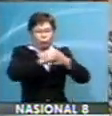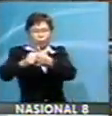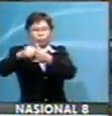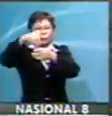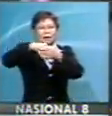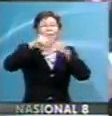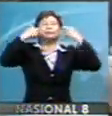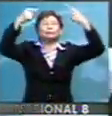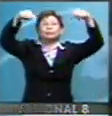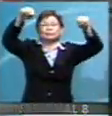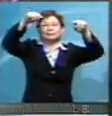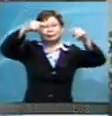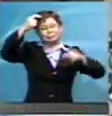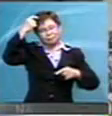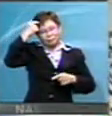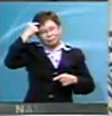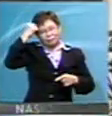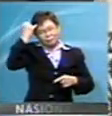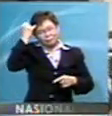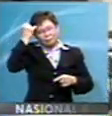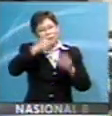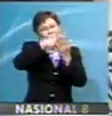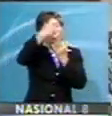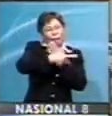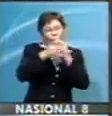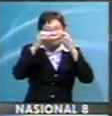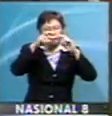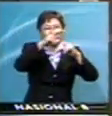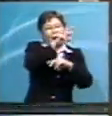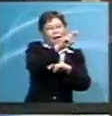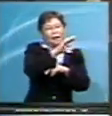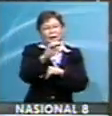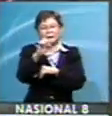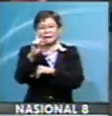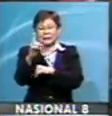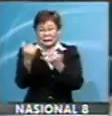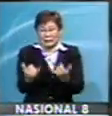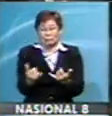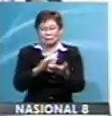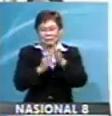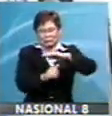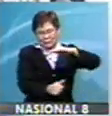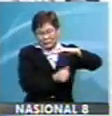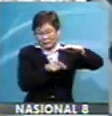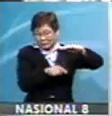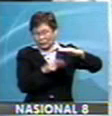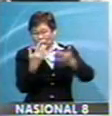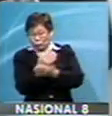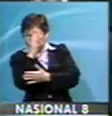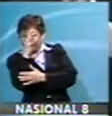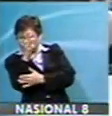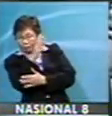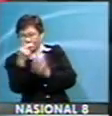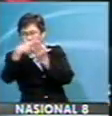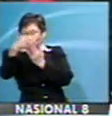konteks kecemerlangan pengetahuan program Penyelidikan dan pembangunan RNI yang selama ini menjadi asas kepada inovasi